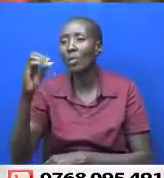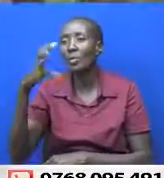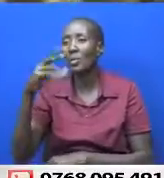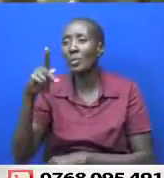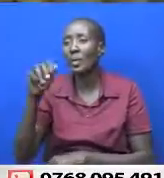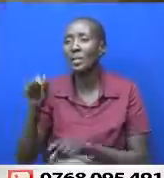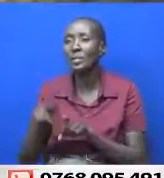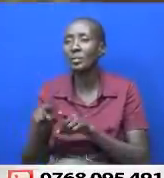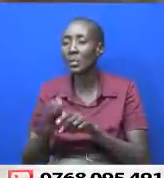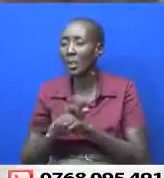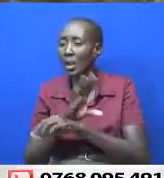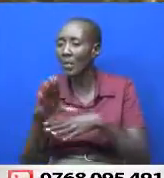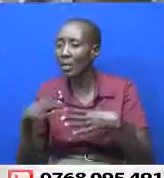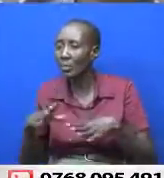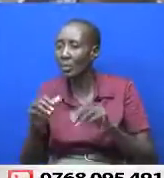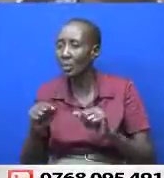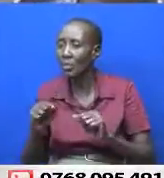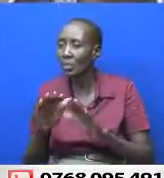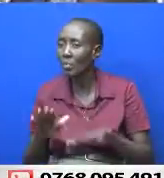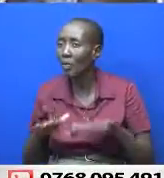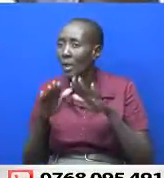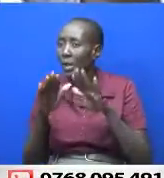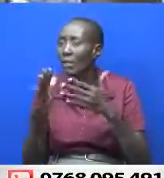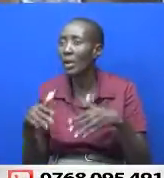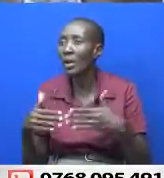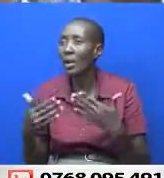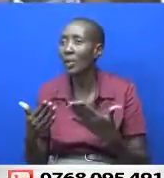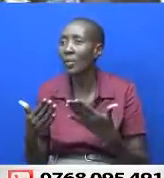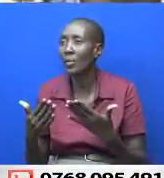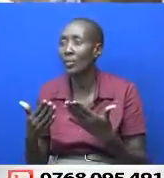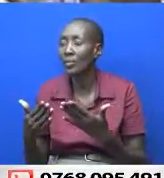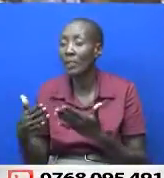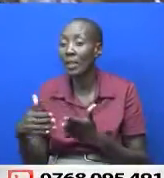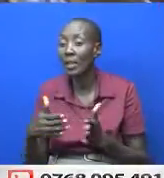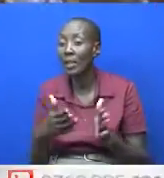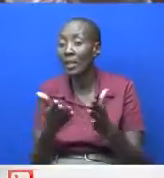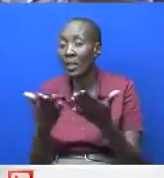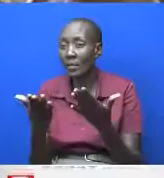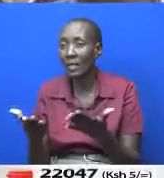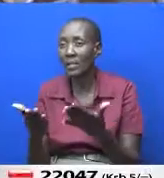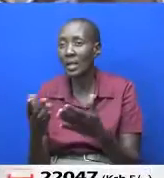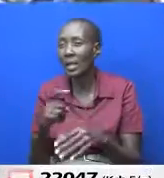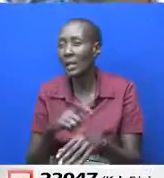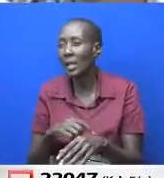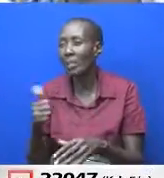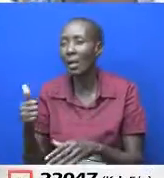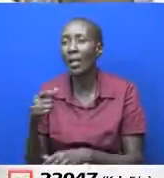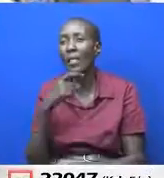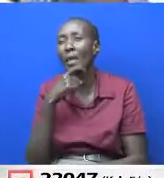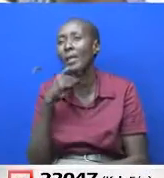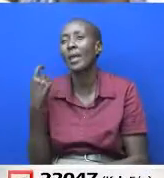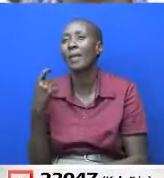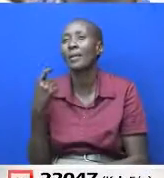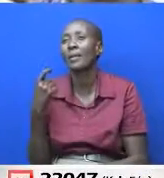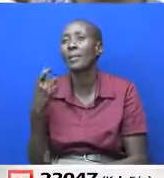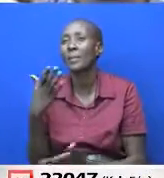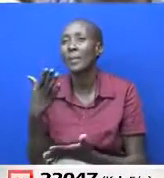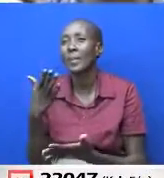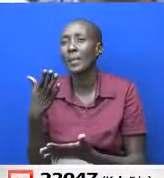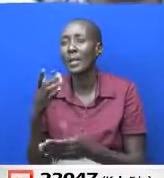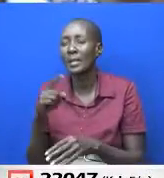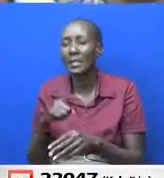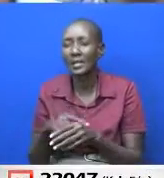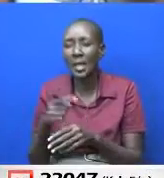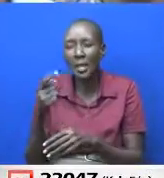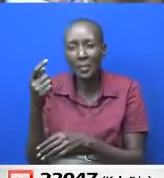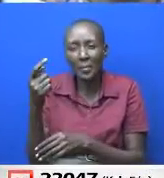kujikinga kutokana na mvua hii. Mito ya hapa ni Susan Rivers, ambaye mito gaji inapita kwa muda.